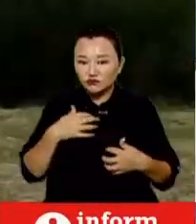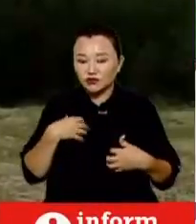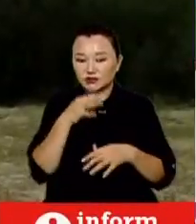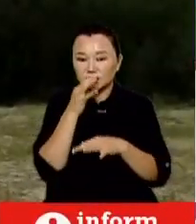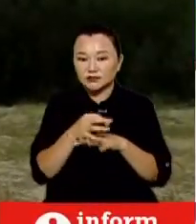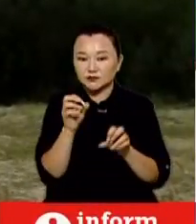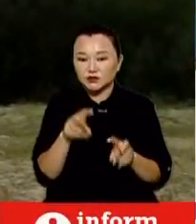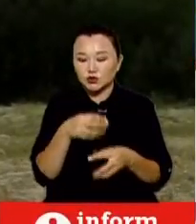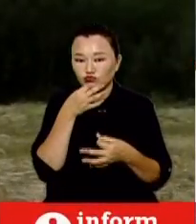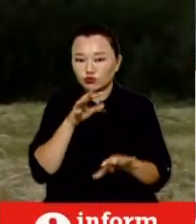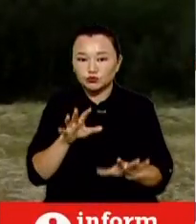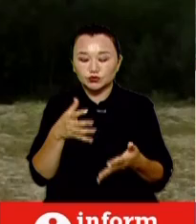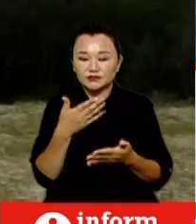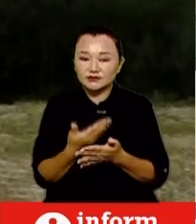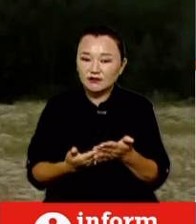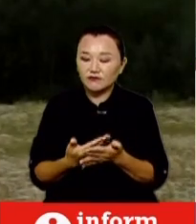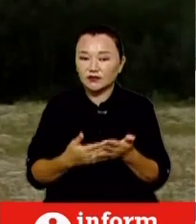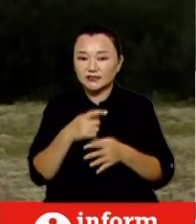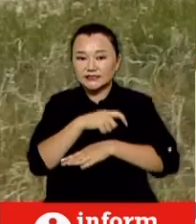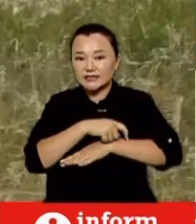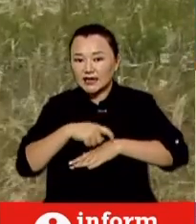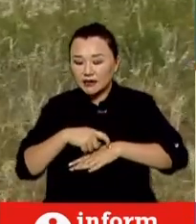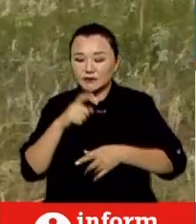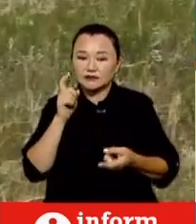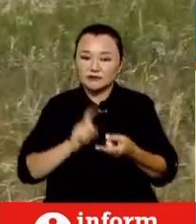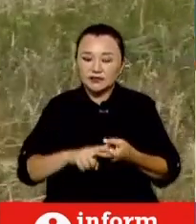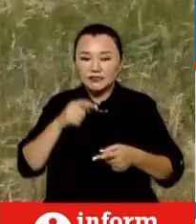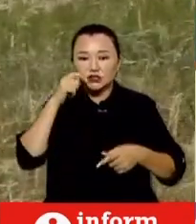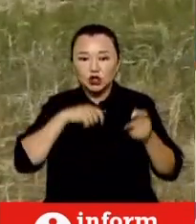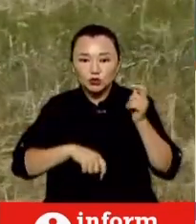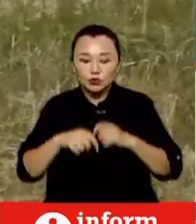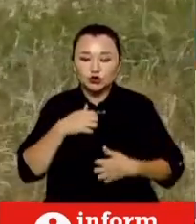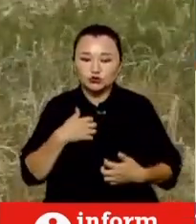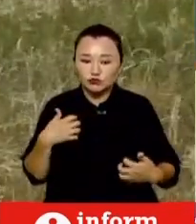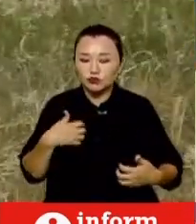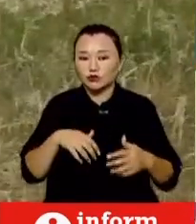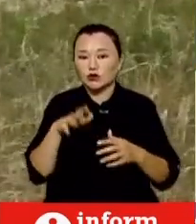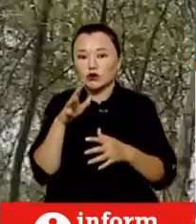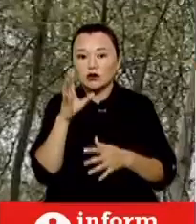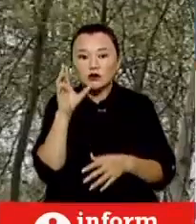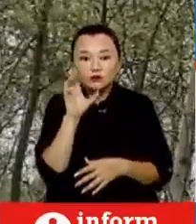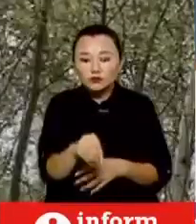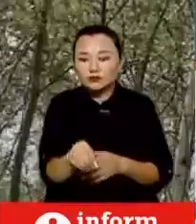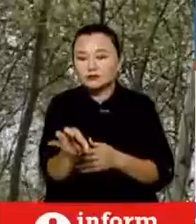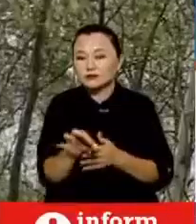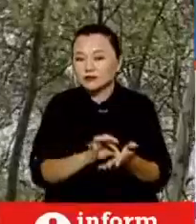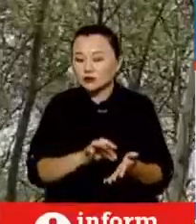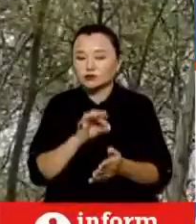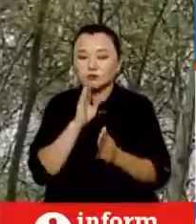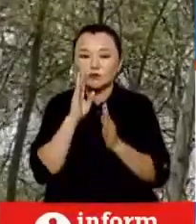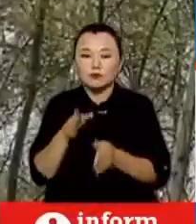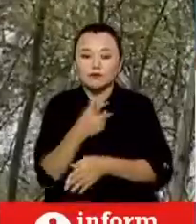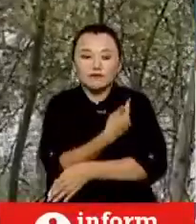специалисты. В любом случае советуют при царапинах, при контакте со слюной животного, тем более при укусах, срочно обращаться к